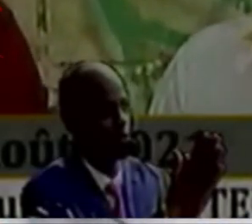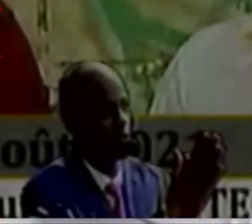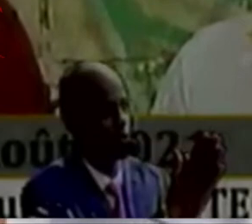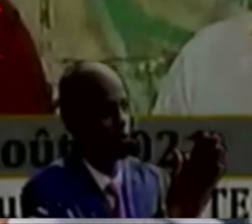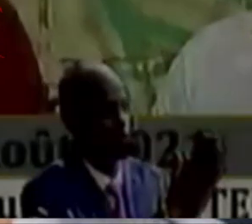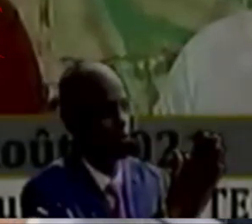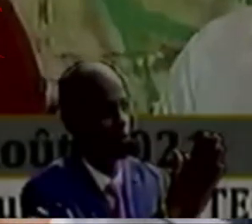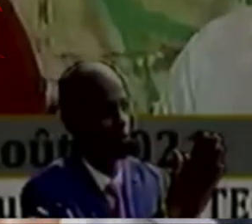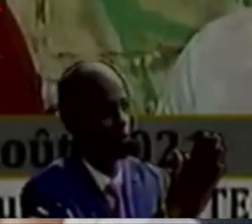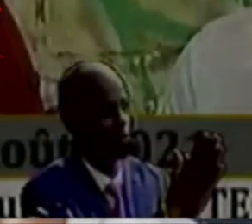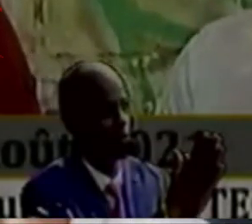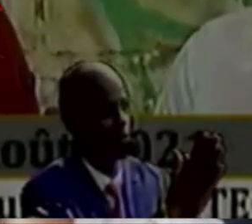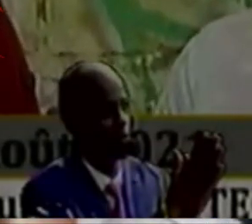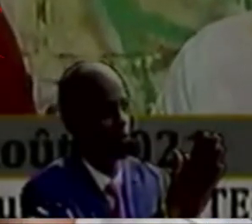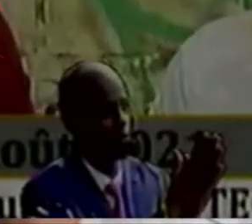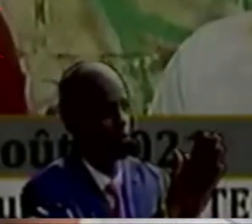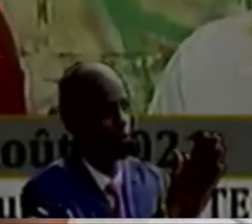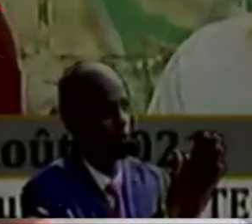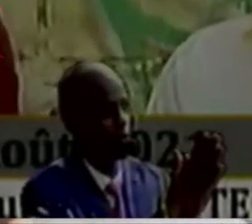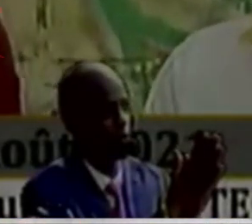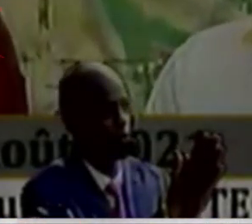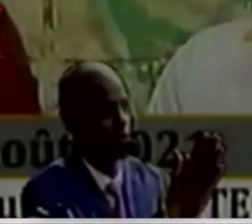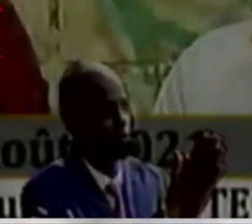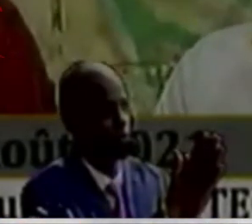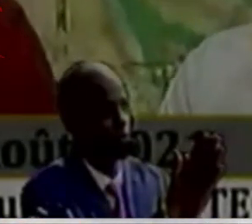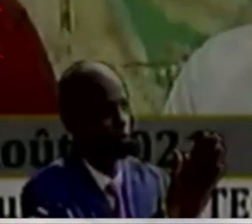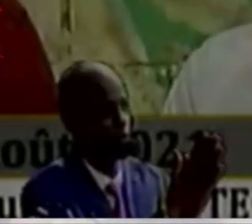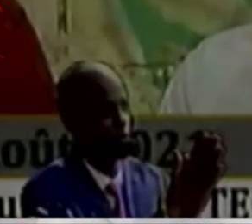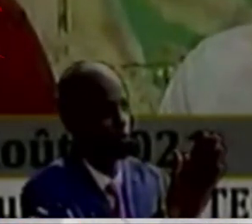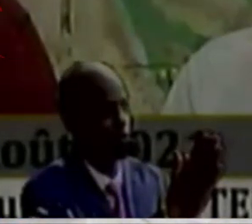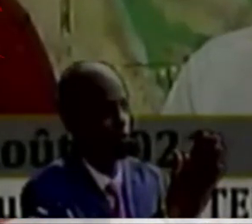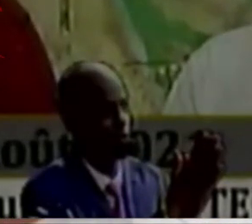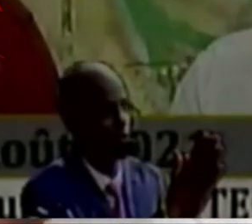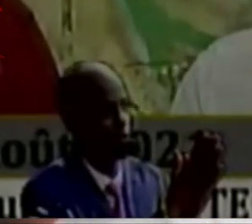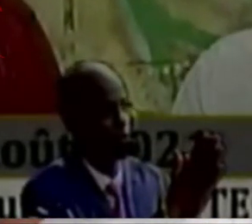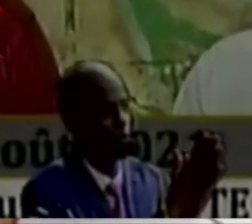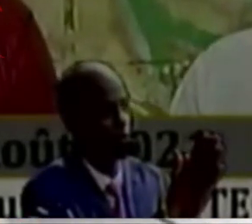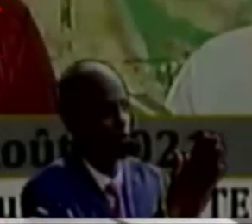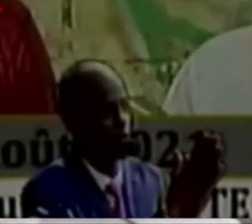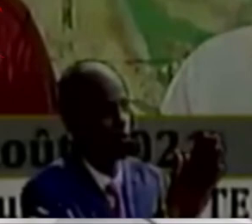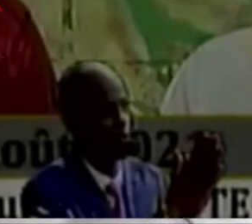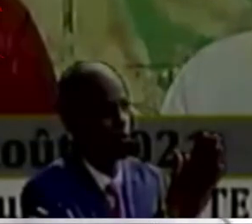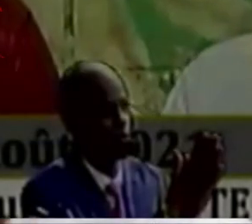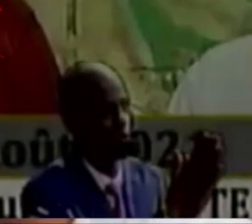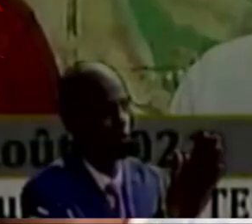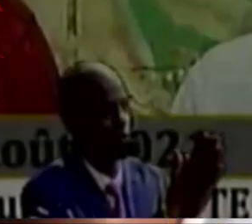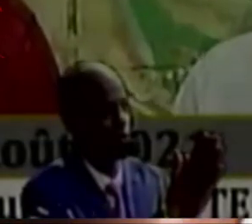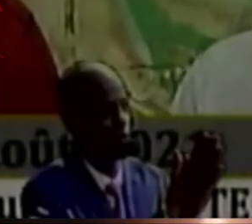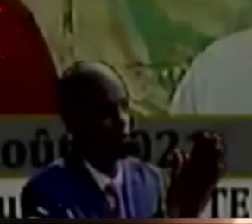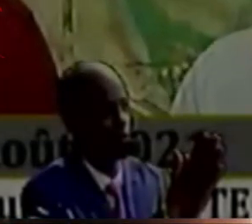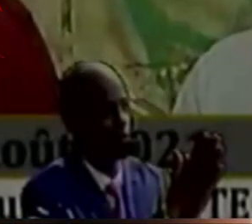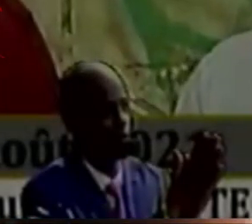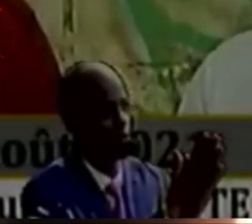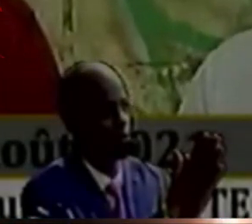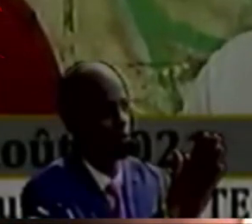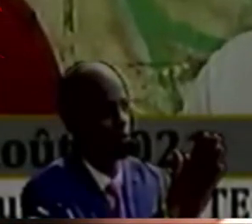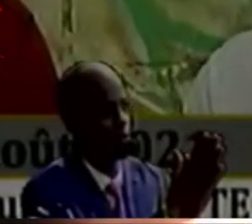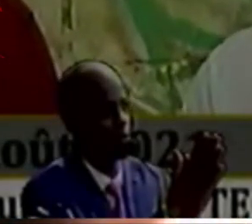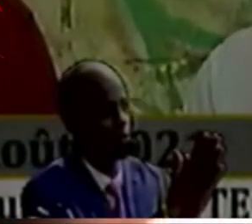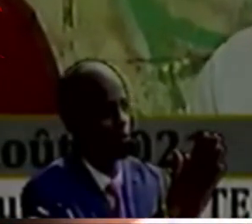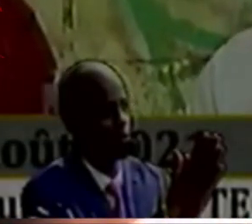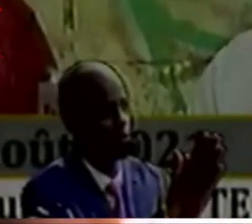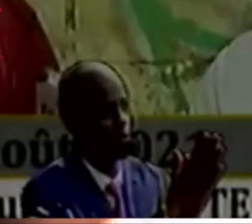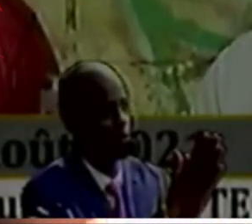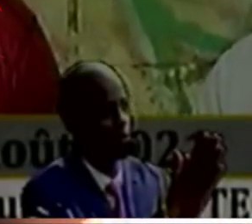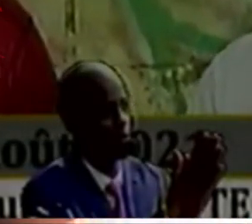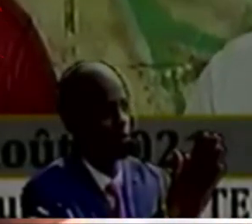avons besoin de racines pivotantes. Et nous avons besoin de cerises, nous avons besoin de citron, c'est parce que nous avons carence en vitamine C, et nous avons besoin des arbres fruitiers qui